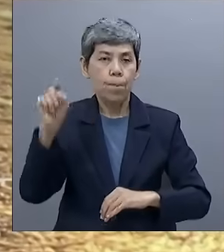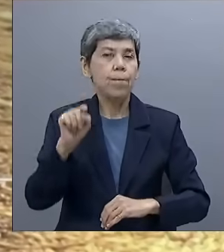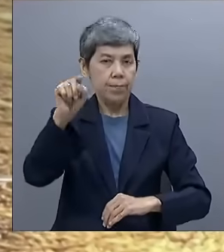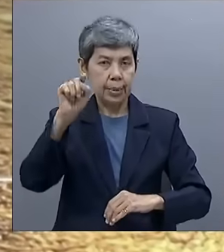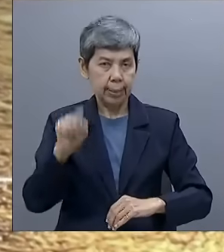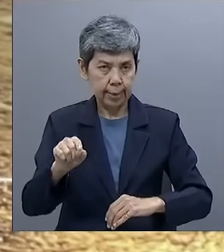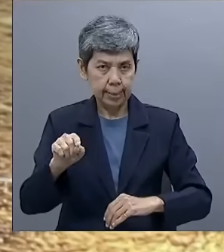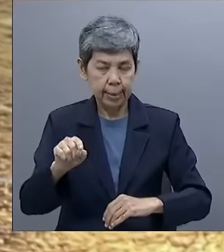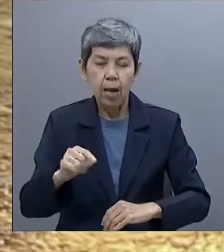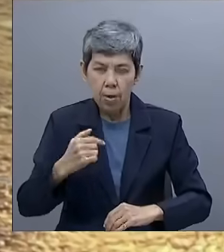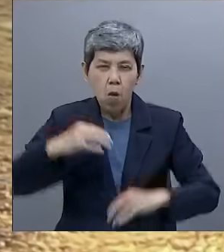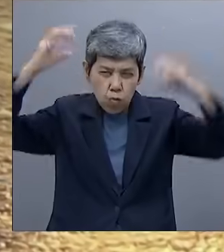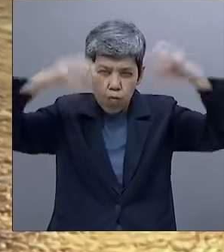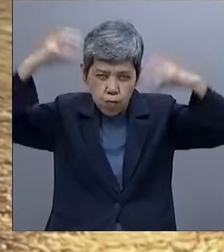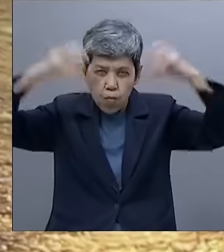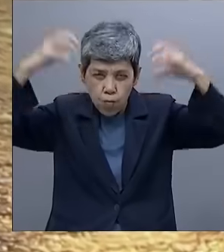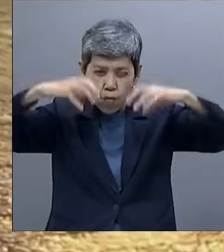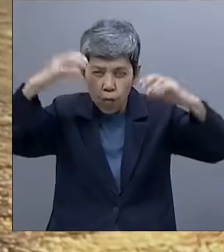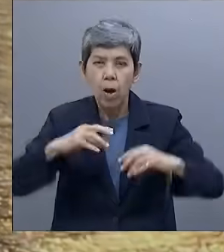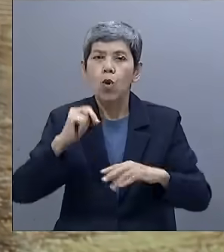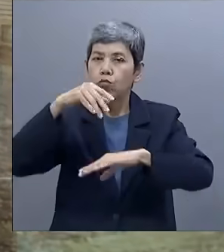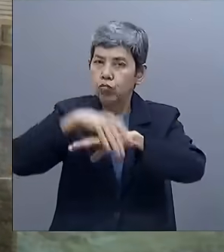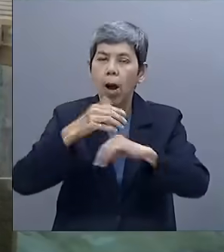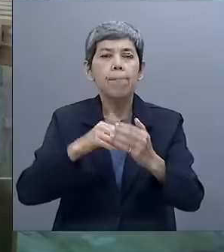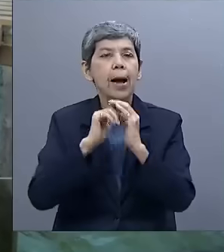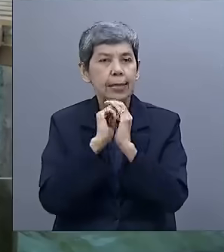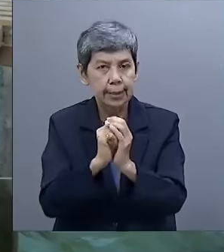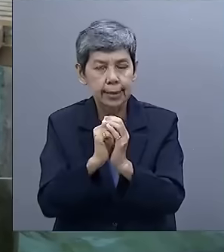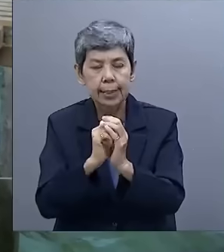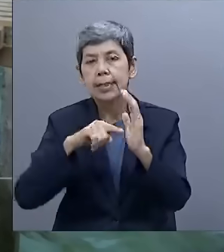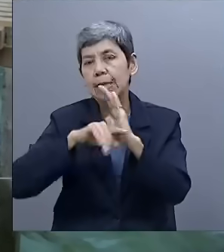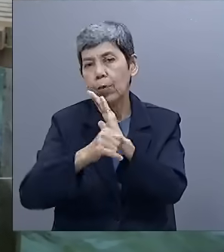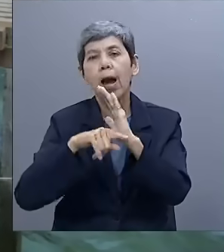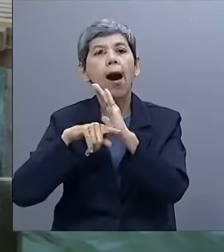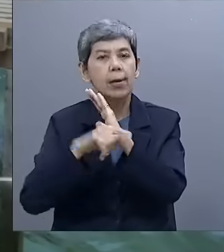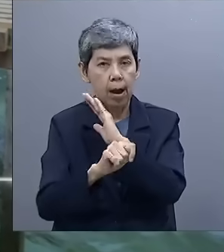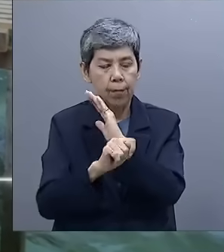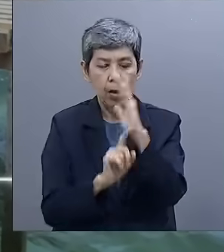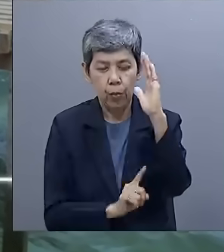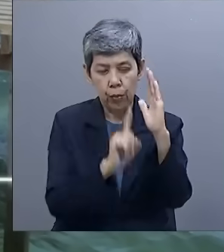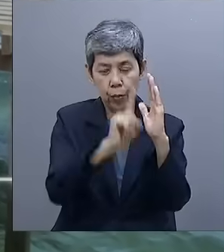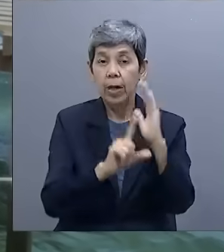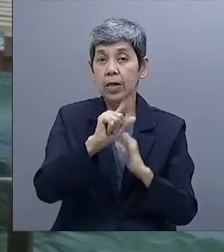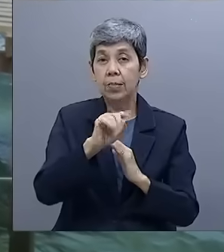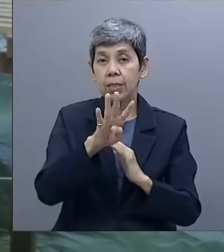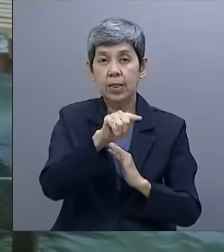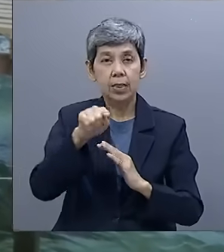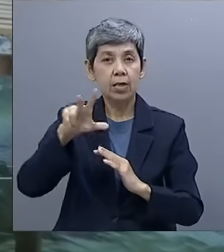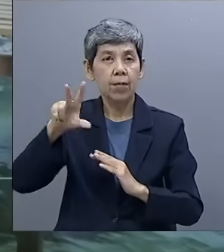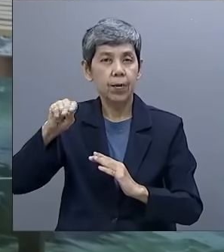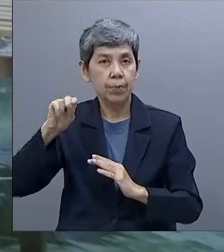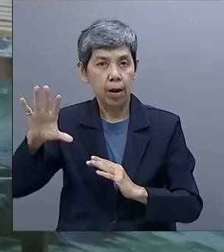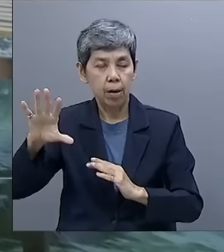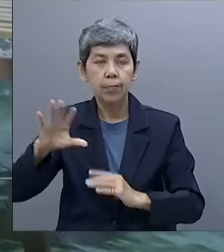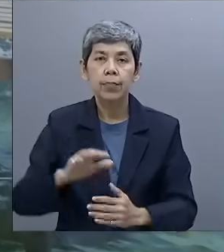ของพื้นที่และมีฝนตกหนักบริเวณจังหวัดนครนายกปราจีนบุรีจันทบุรีและตราดอุณหภูมิระหว่าง 24-35 องศาเ